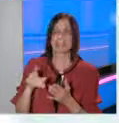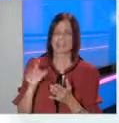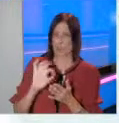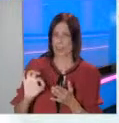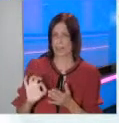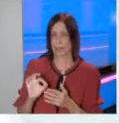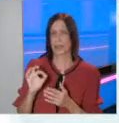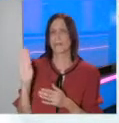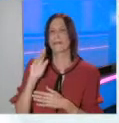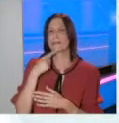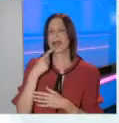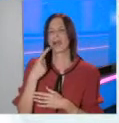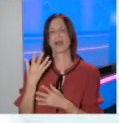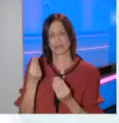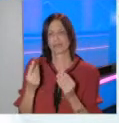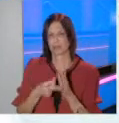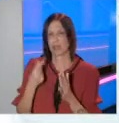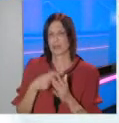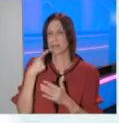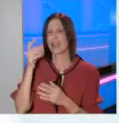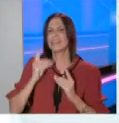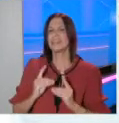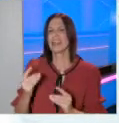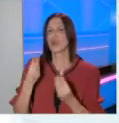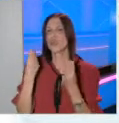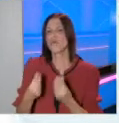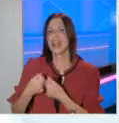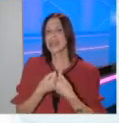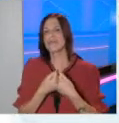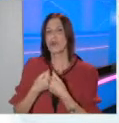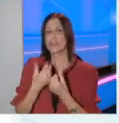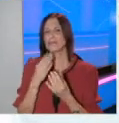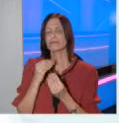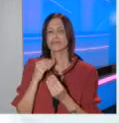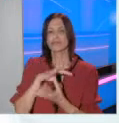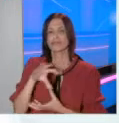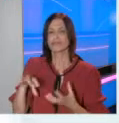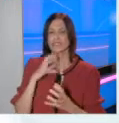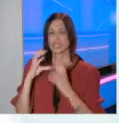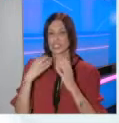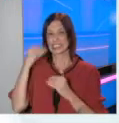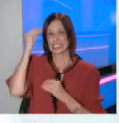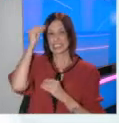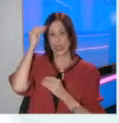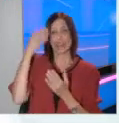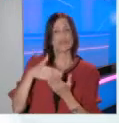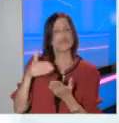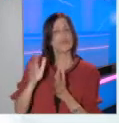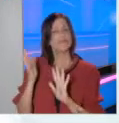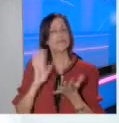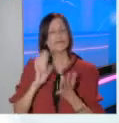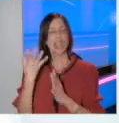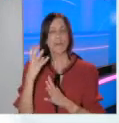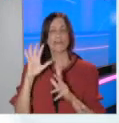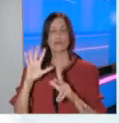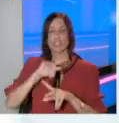כך. נתניהו אמר לא פעם לאנשים שהדרך הכי טובה להתמודד עם סערה תקשורתית היא לזכור שהיא נמשכת בערך